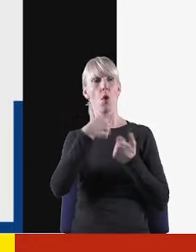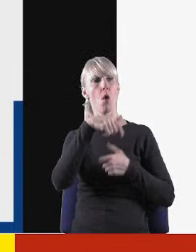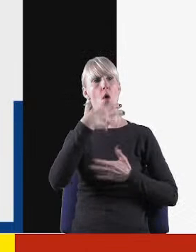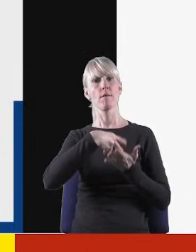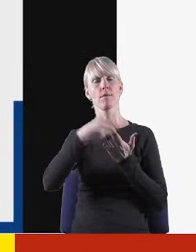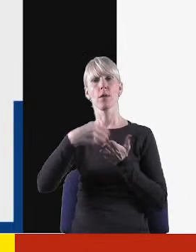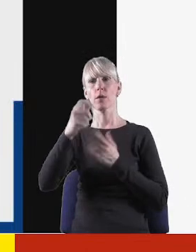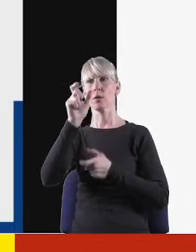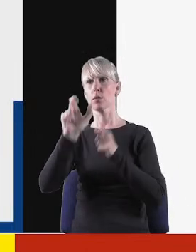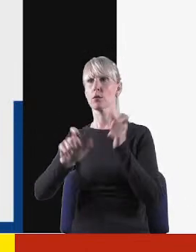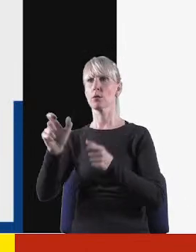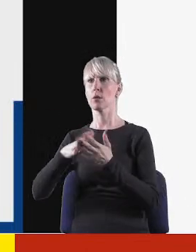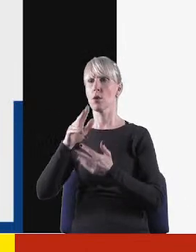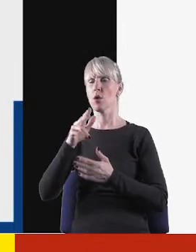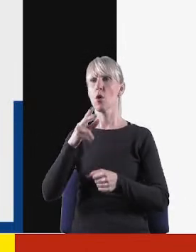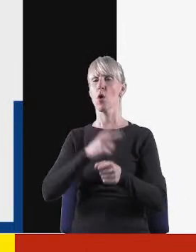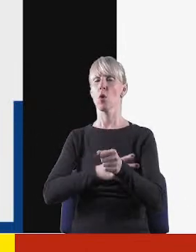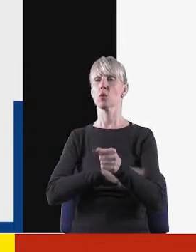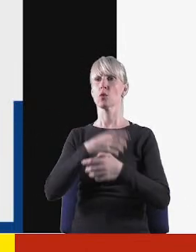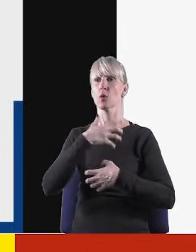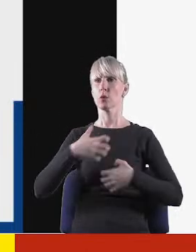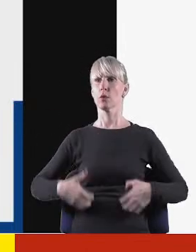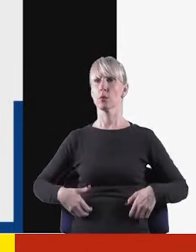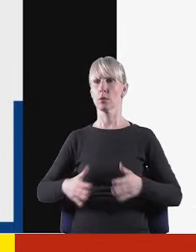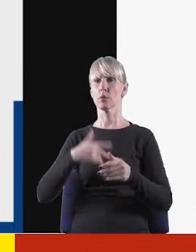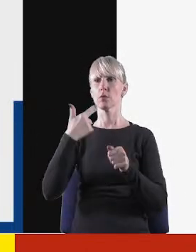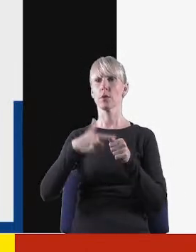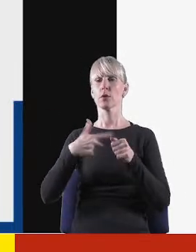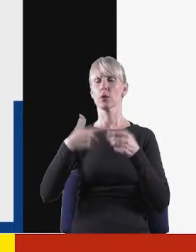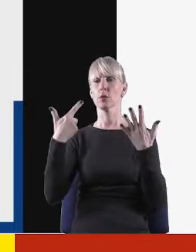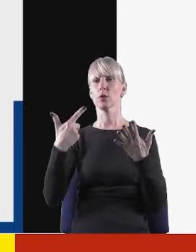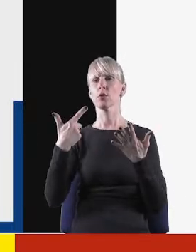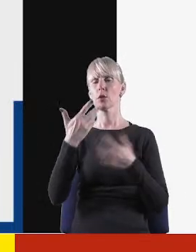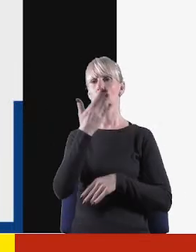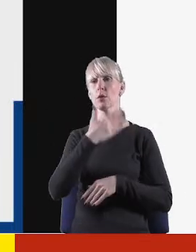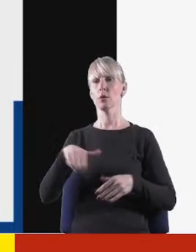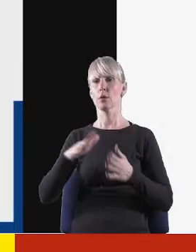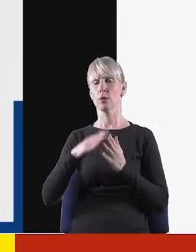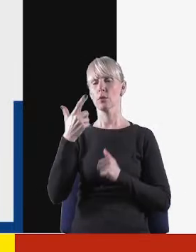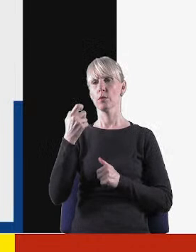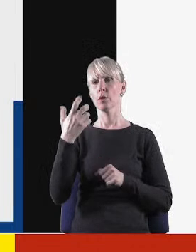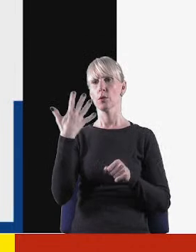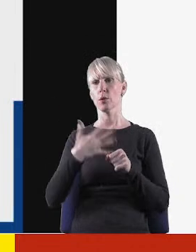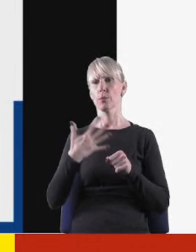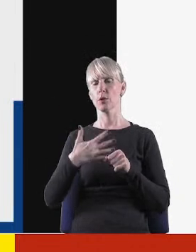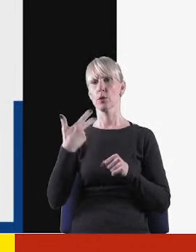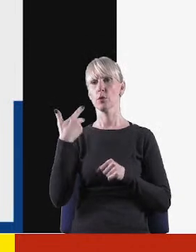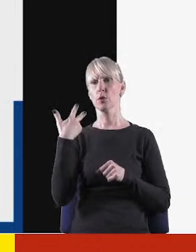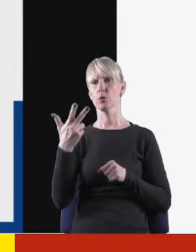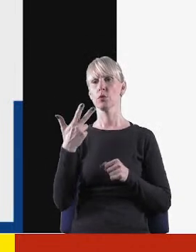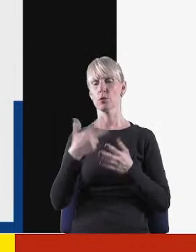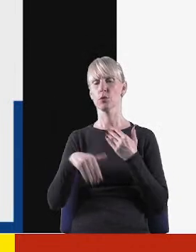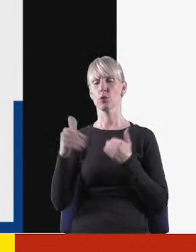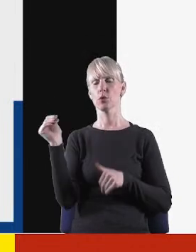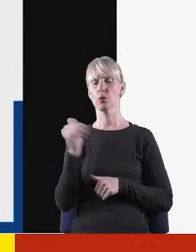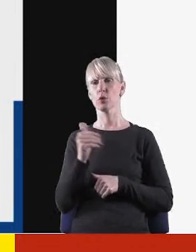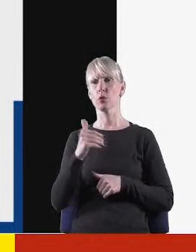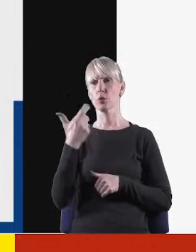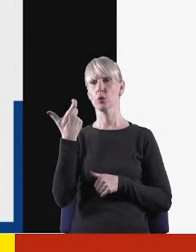Urząd Marszałkowski przeznaczył w roku ubiegłym 27 253 106 zł.